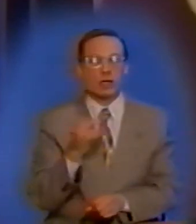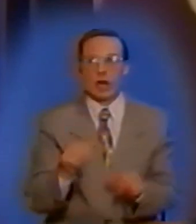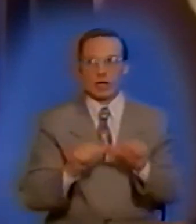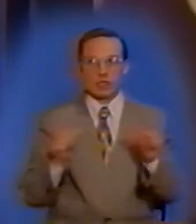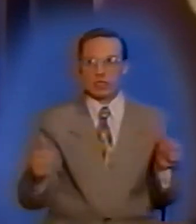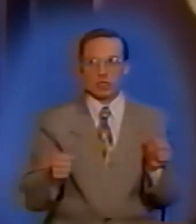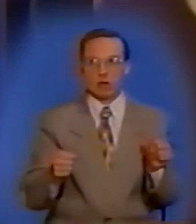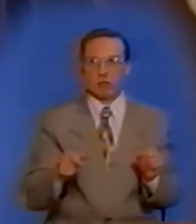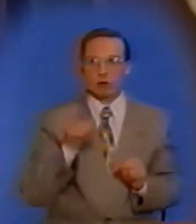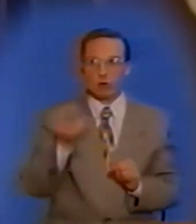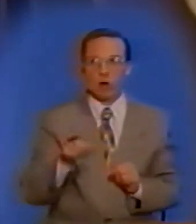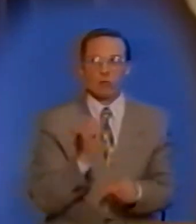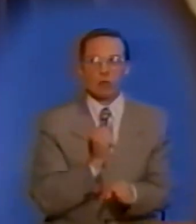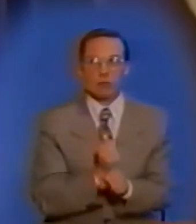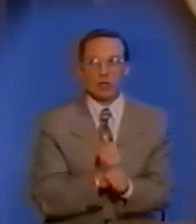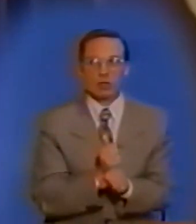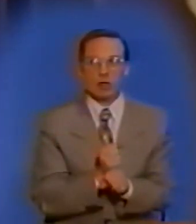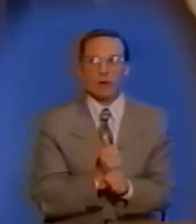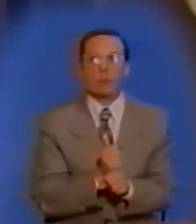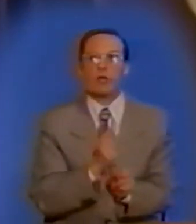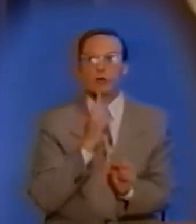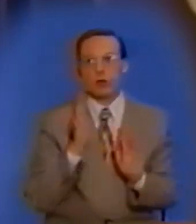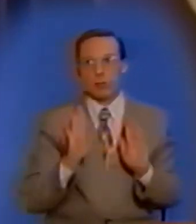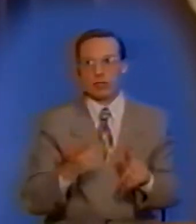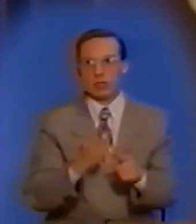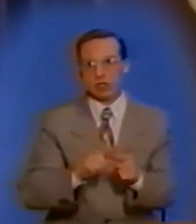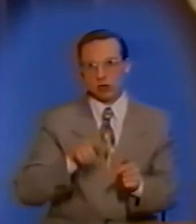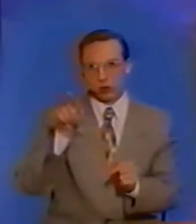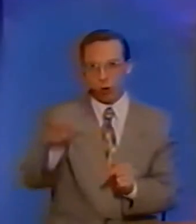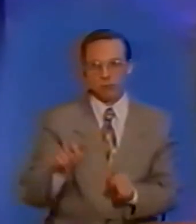neatsiskirdama su juo, bet padaryti kelių padėti dėl jo.